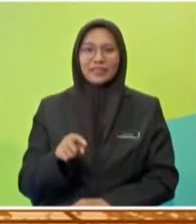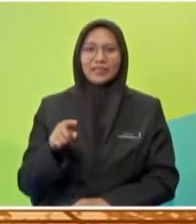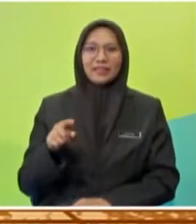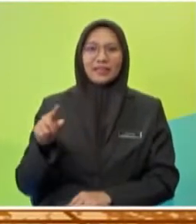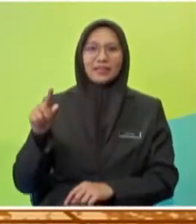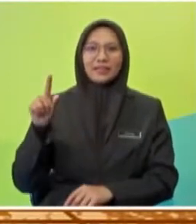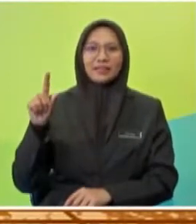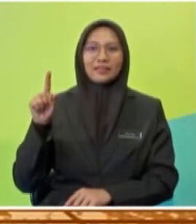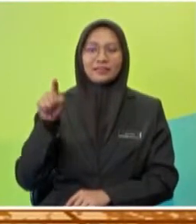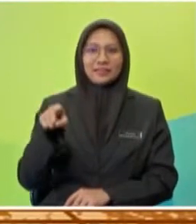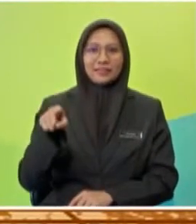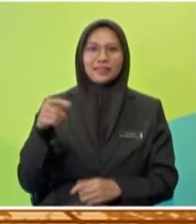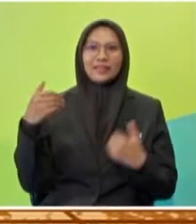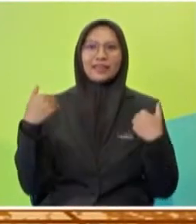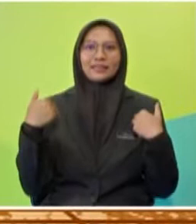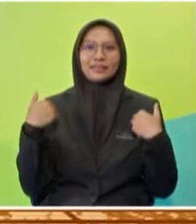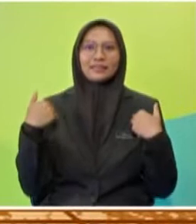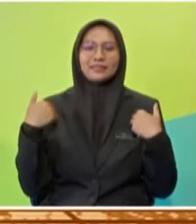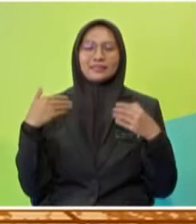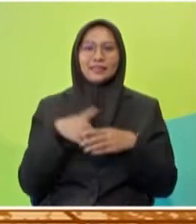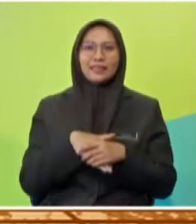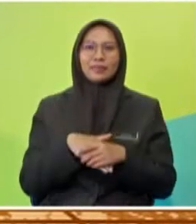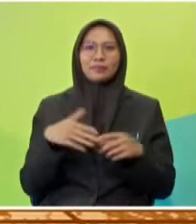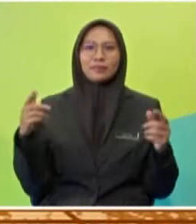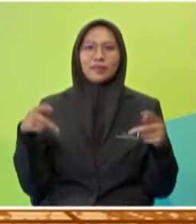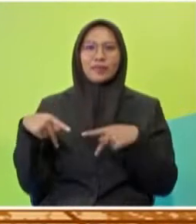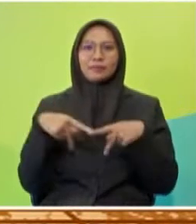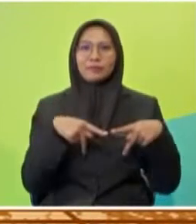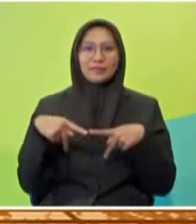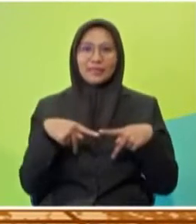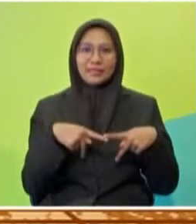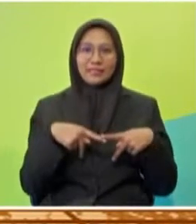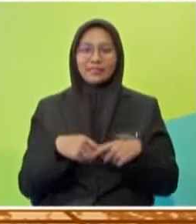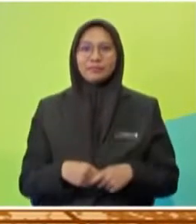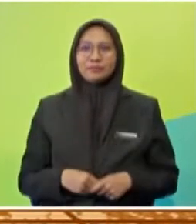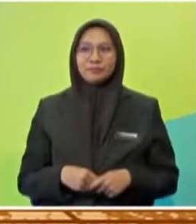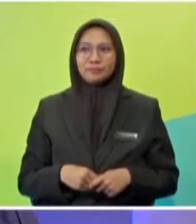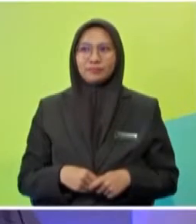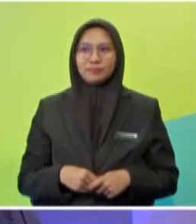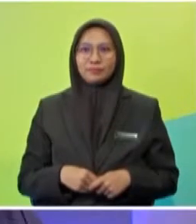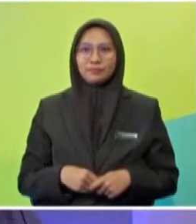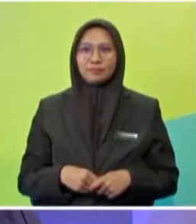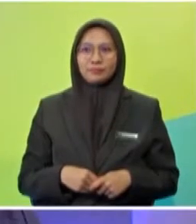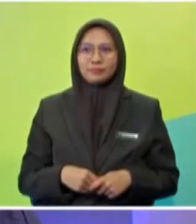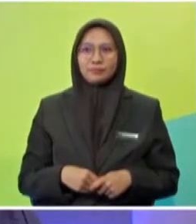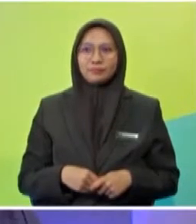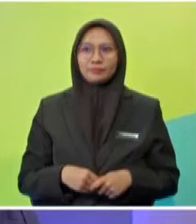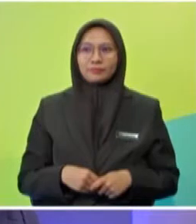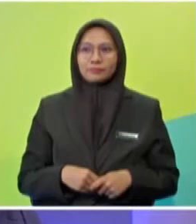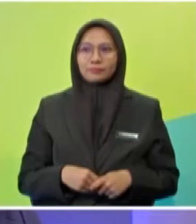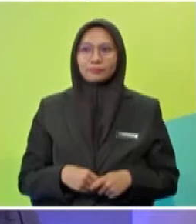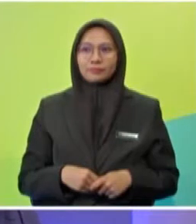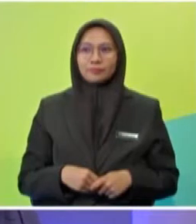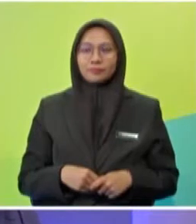dan tebul bagi mempertahankan kampung ujbp dengan komunis Hai Mbak cuma kasih KY cepat sekali ia